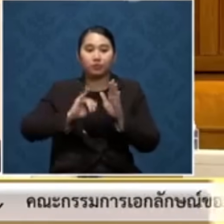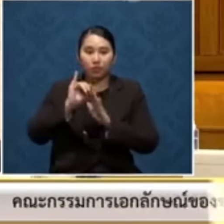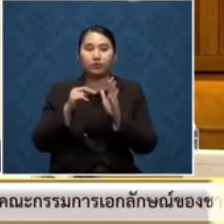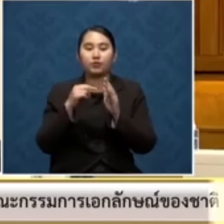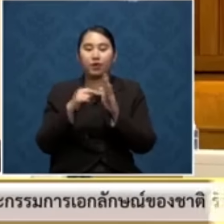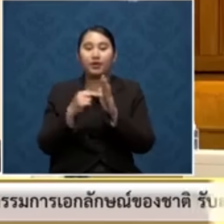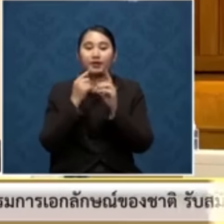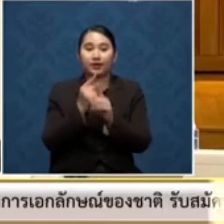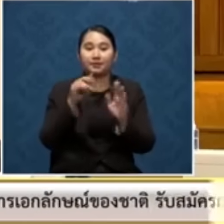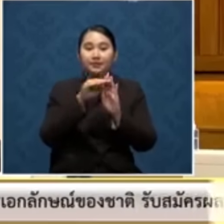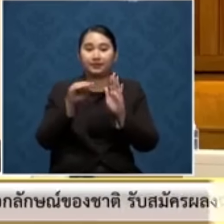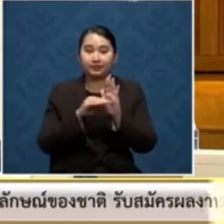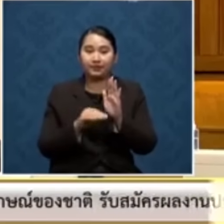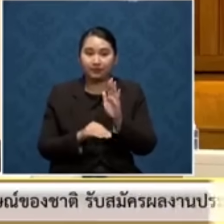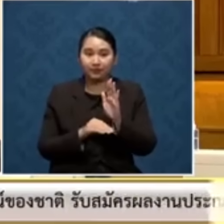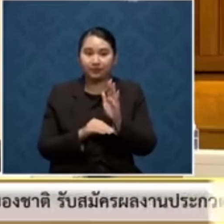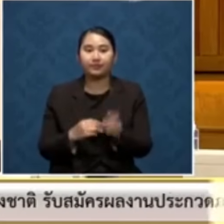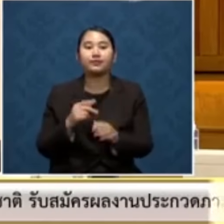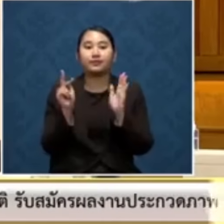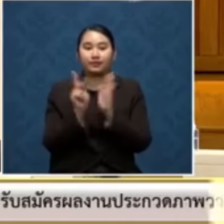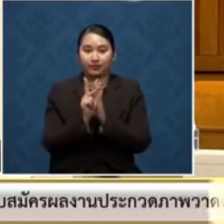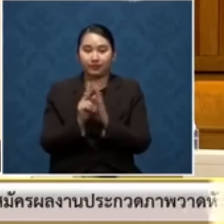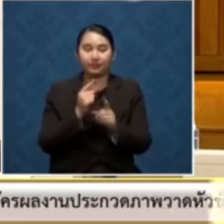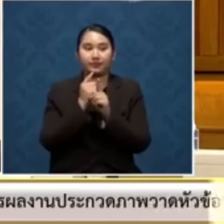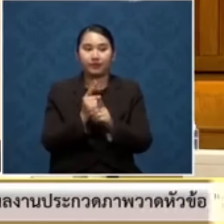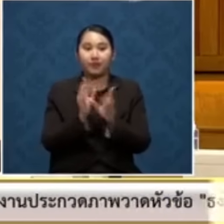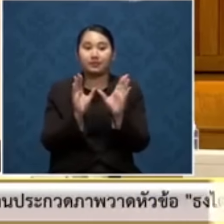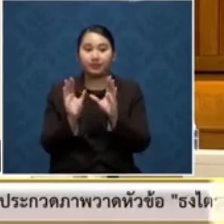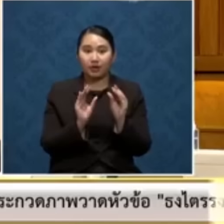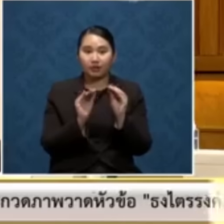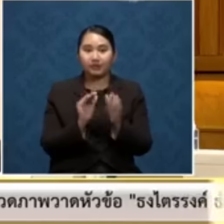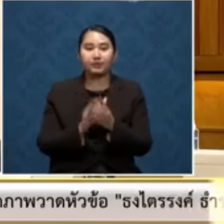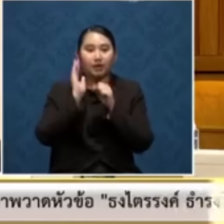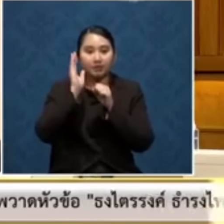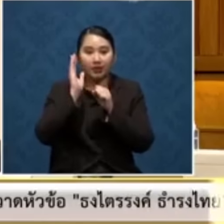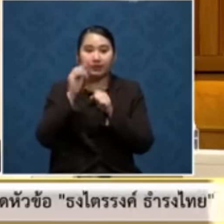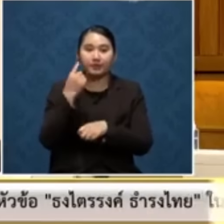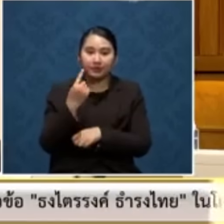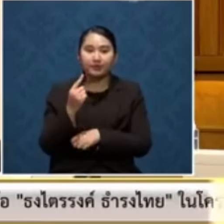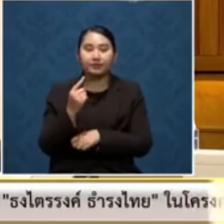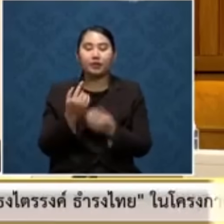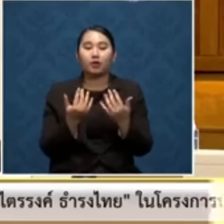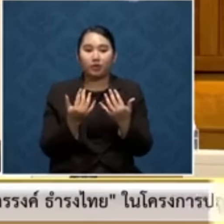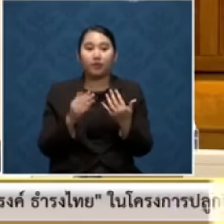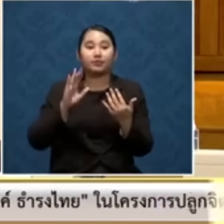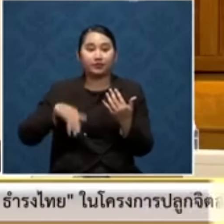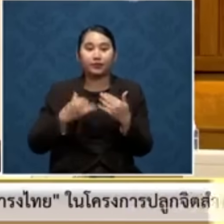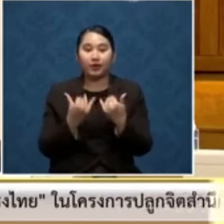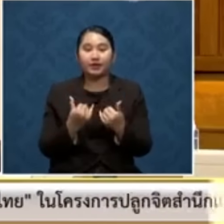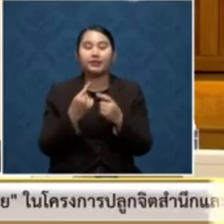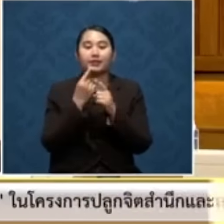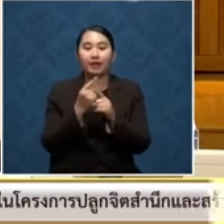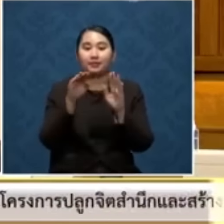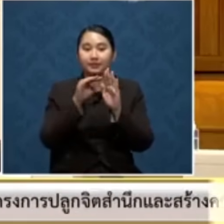ดำเนินตามนั้นเพราะเรามีกฎข้อบังคับส่วนจะอภิปรายเดี๋ยวไว้อภิปรายทีหลังครับในตอนนี้ก็ต้องดำเนินการต